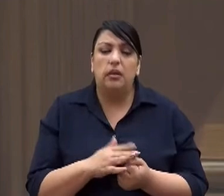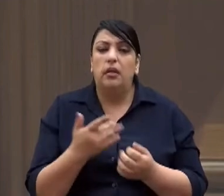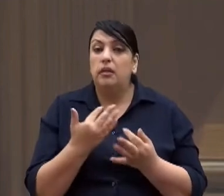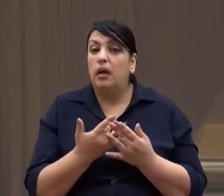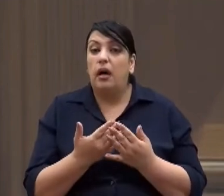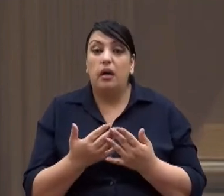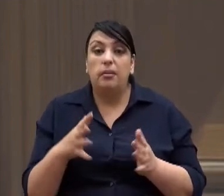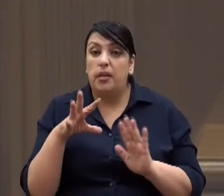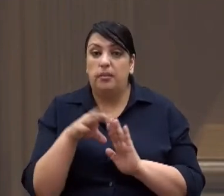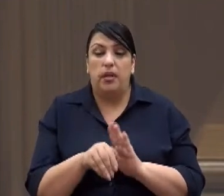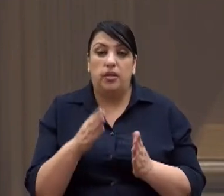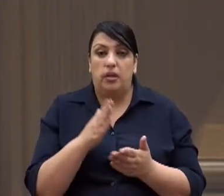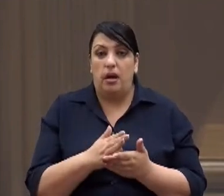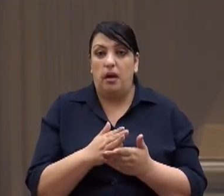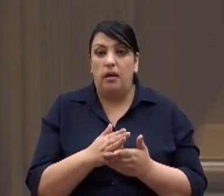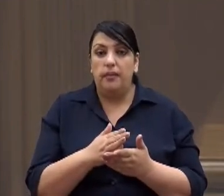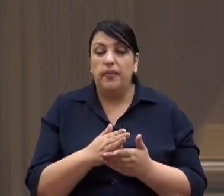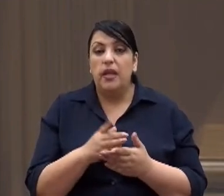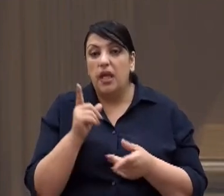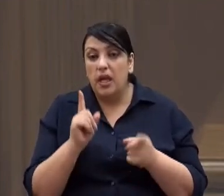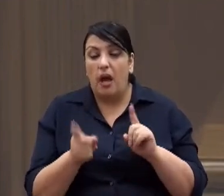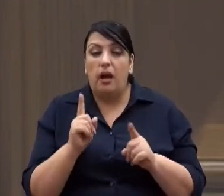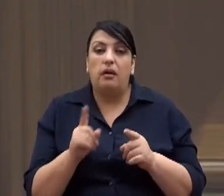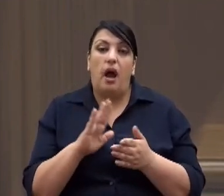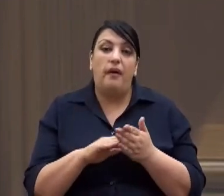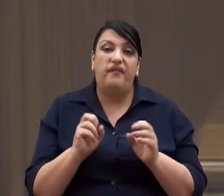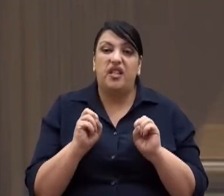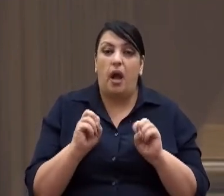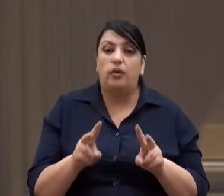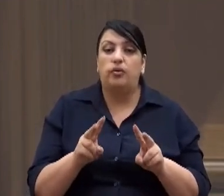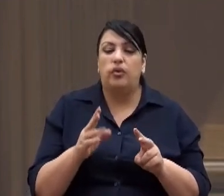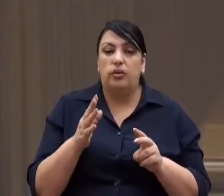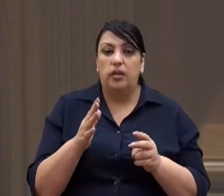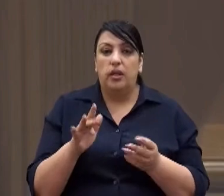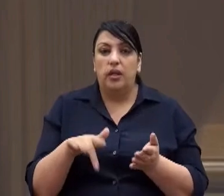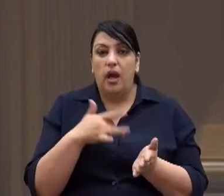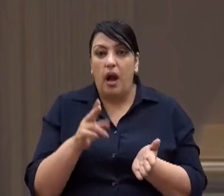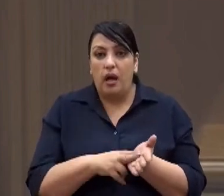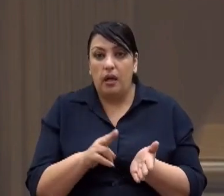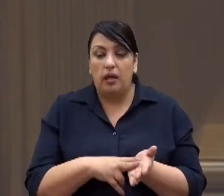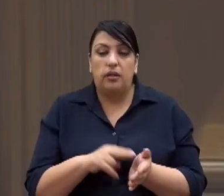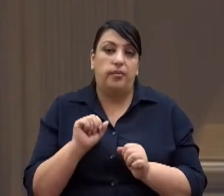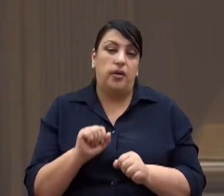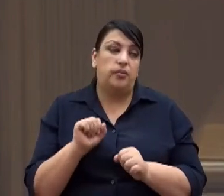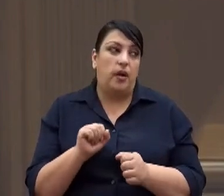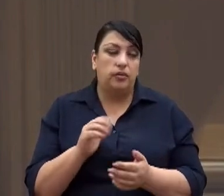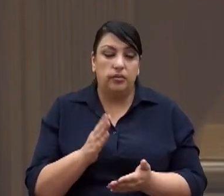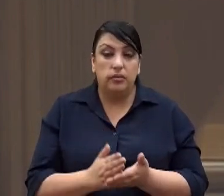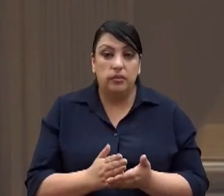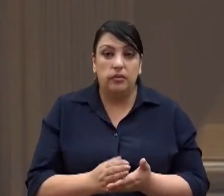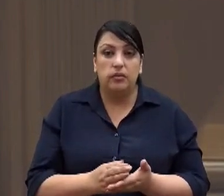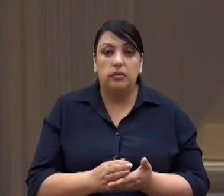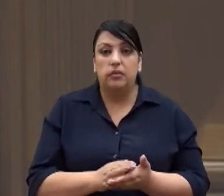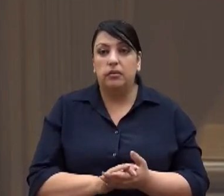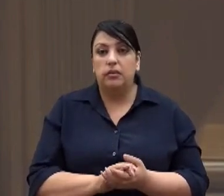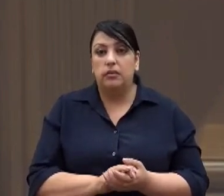դա իրավական անվտանգությունն է, քաղաքացու պաշտպանվածությունն է, այսինքն անվտանգությունը դա ոչ